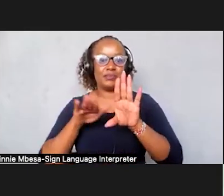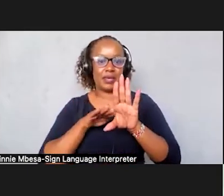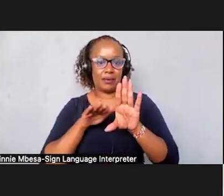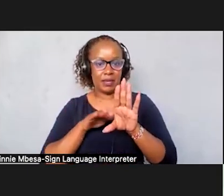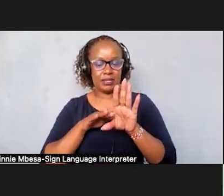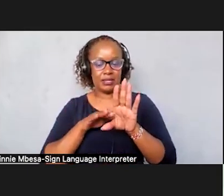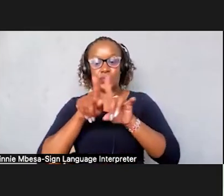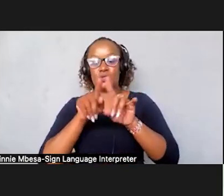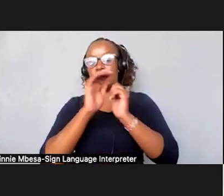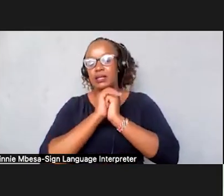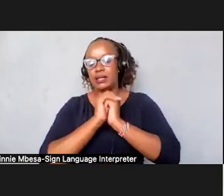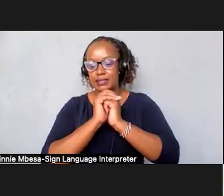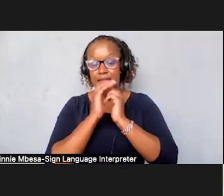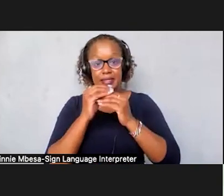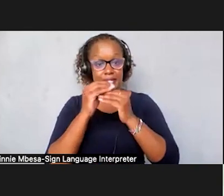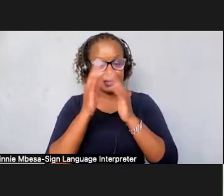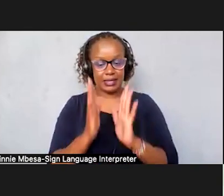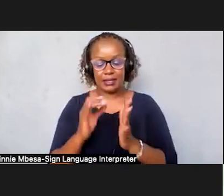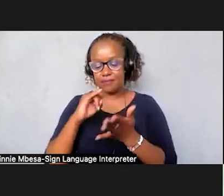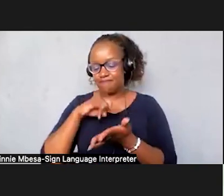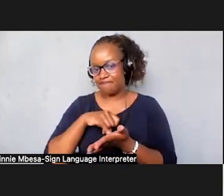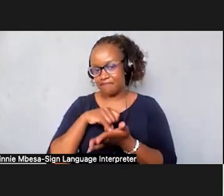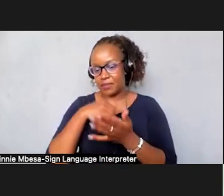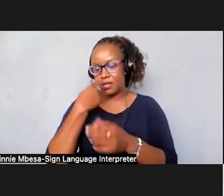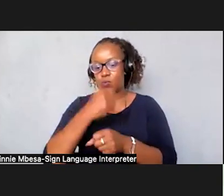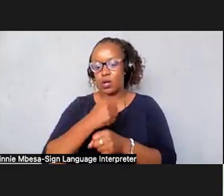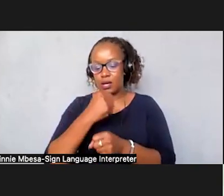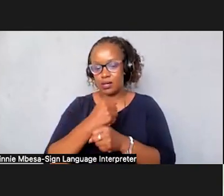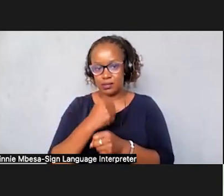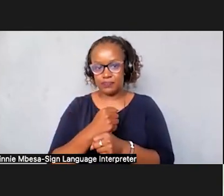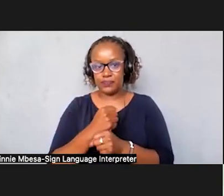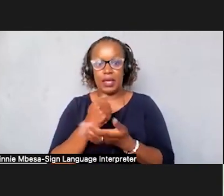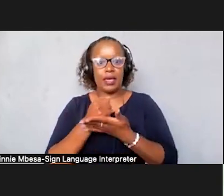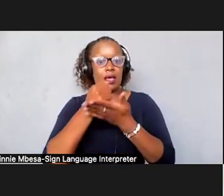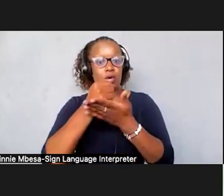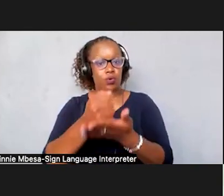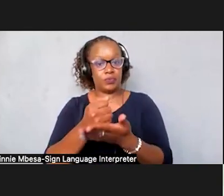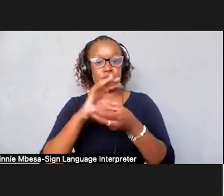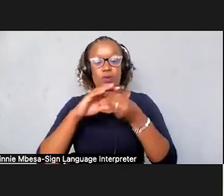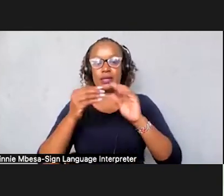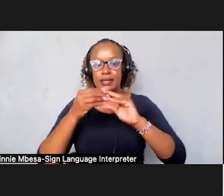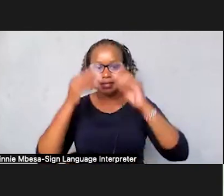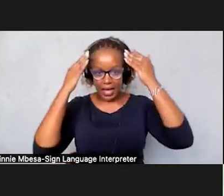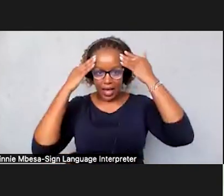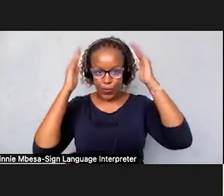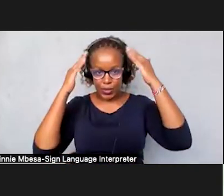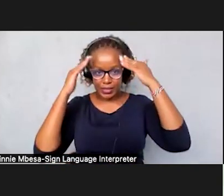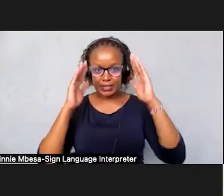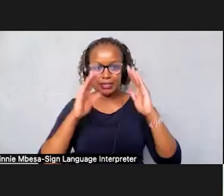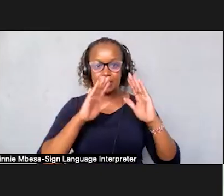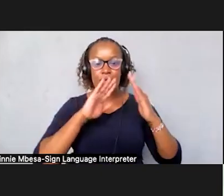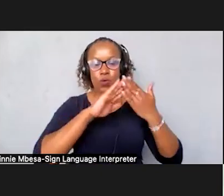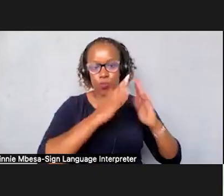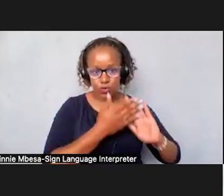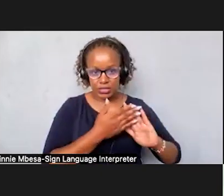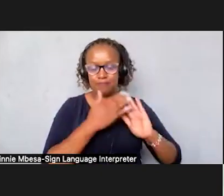ግንዛቤን ለመፍጠር በማህበረሰቡ ውስጥ ቢሄቪራል ቼንጅ ኢንተርቬንሽኖችን ለማድረግ እንዲሁም ደግሞ ሜኪንግ behavioral